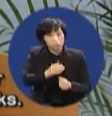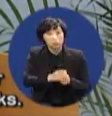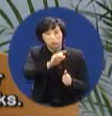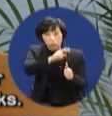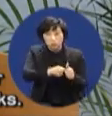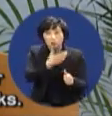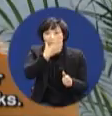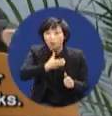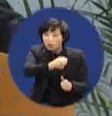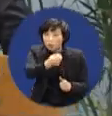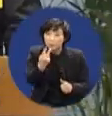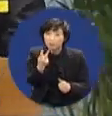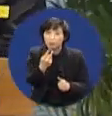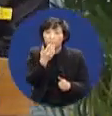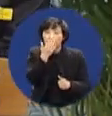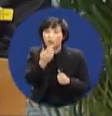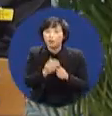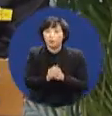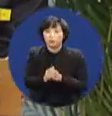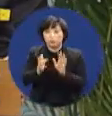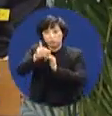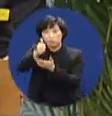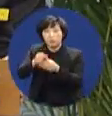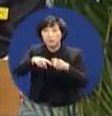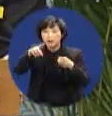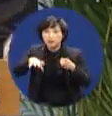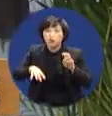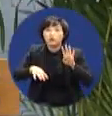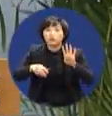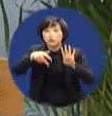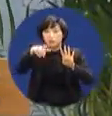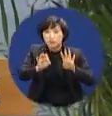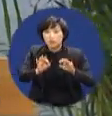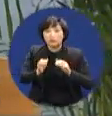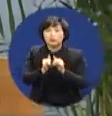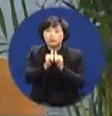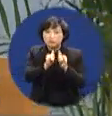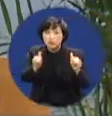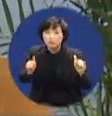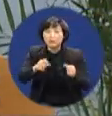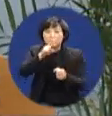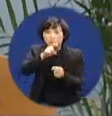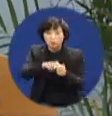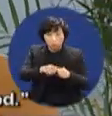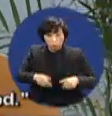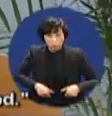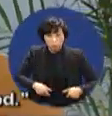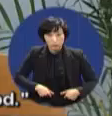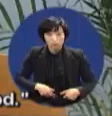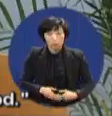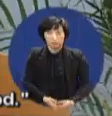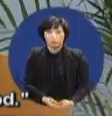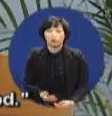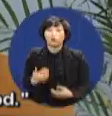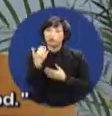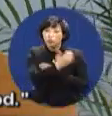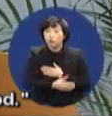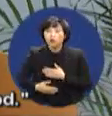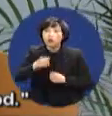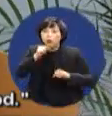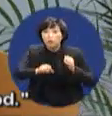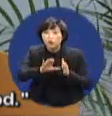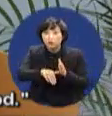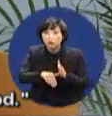복. 또 예수께서도 마태복음 4장에 사람이 떡 필요하지 육신이 움직일